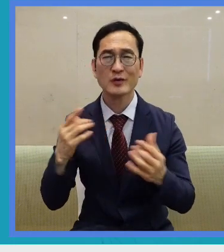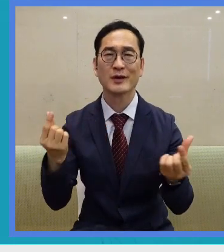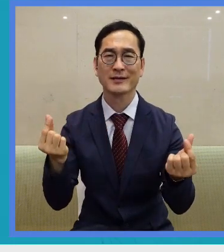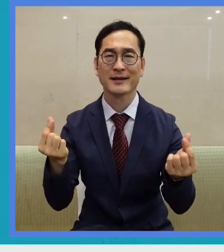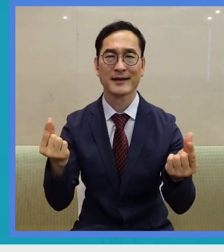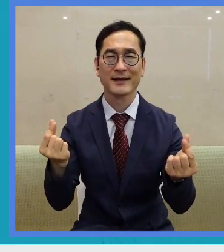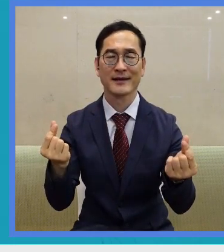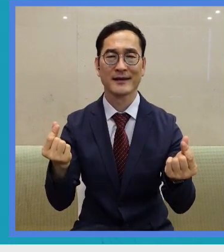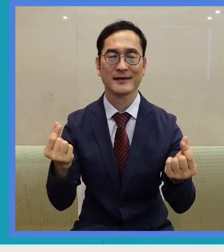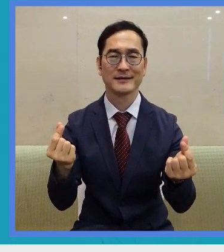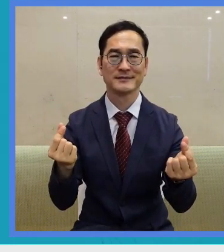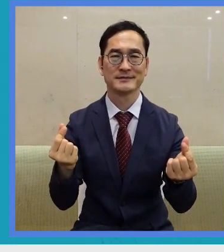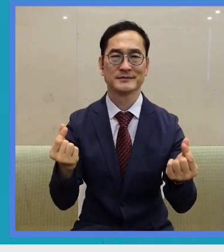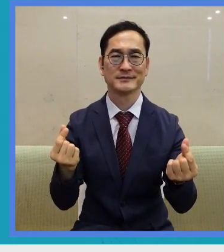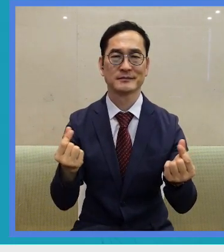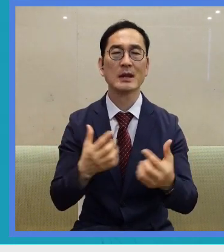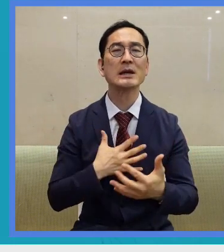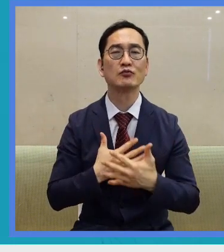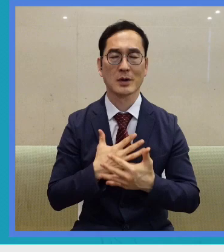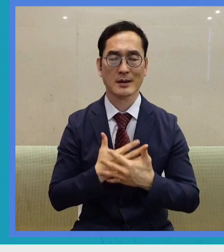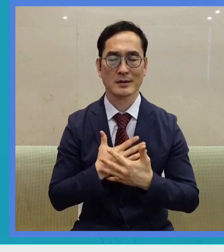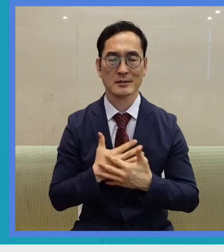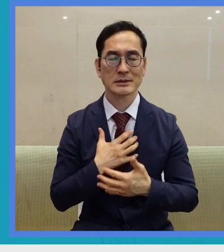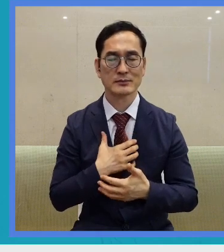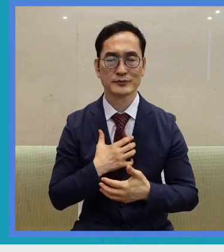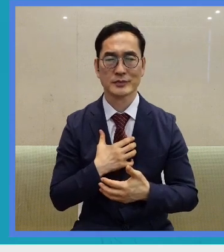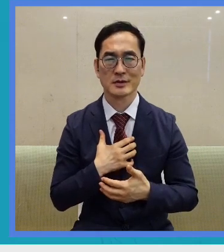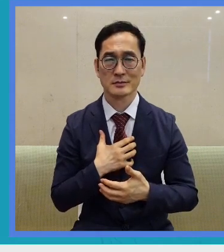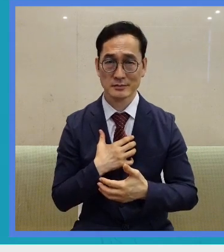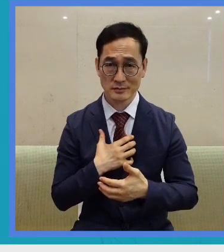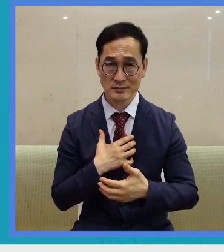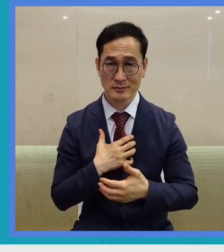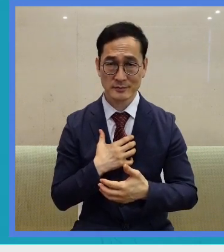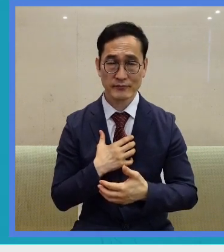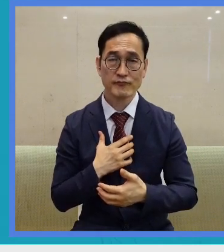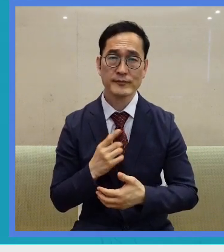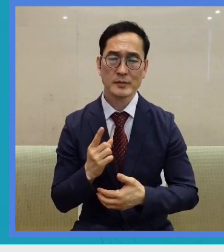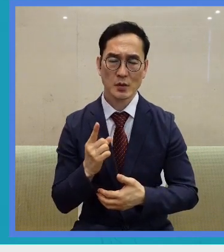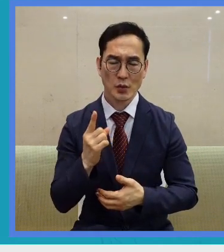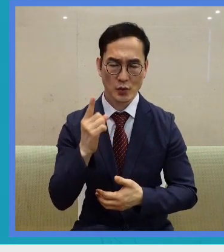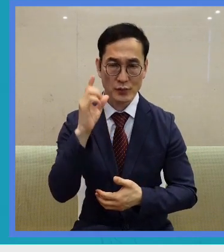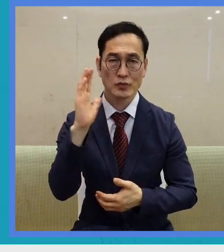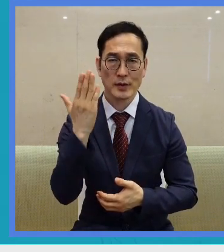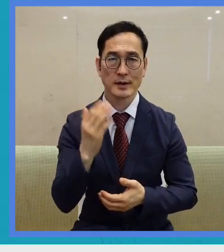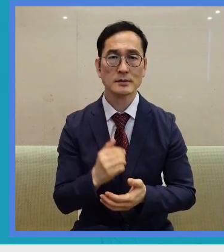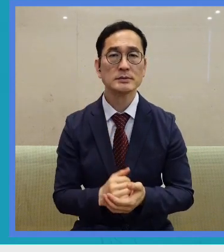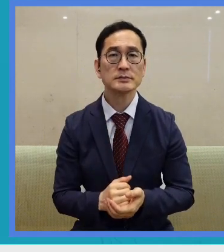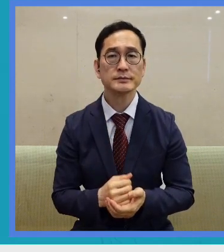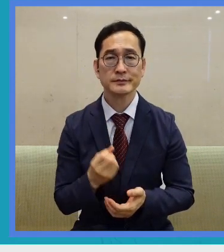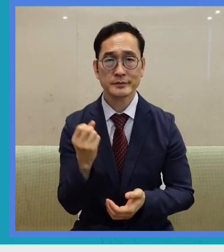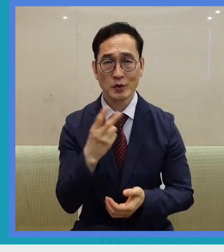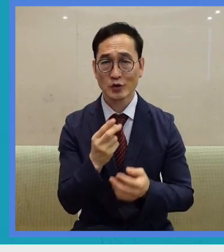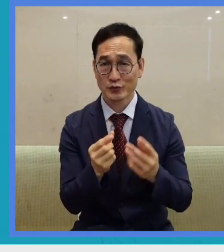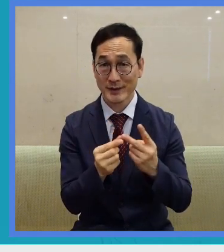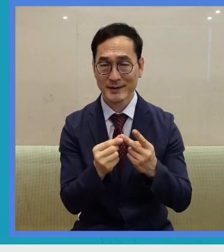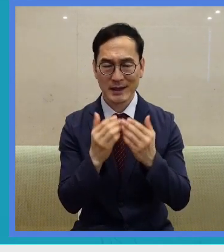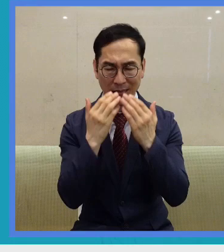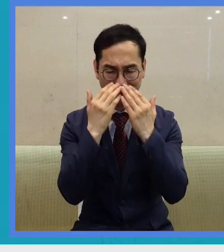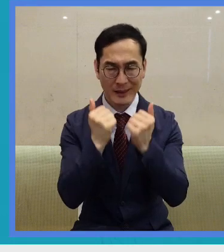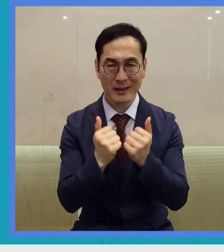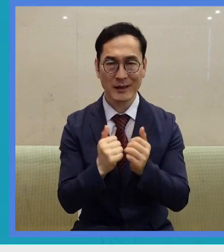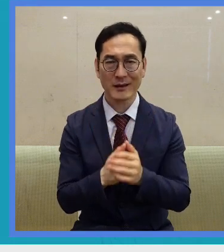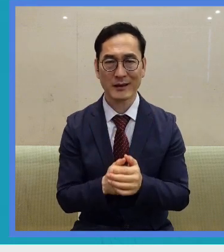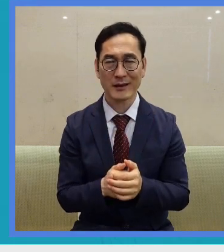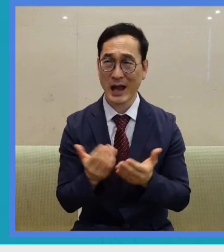부분들이 있습니다. 이래서 불안이 굉장히 높아지는 일상적인 불안이 굉장히 높아지는 상태가 되고요. 또한 좀 지루해요. 이제 학교를 안 가니까 아이들이